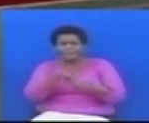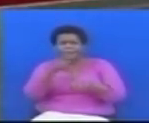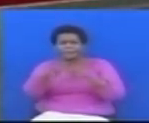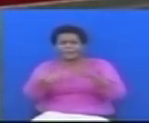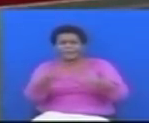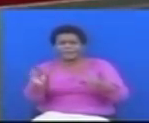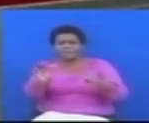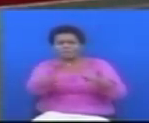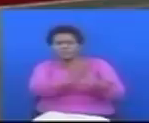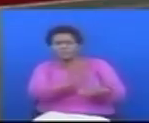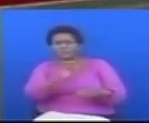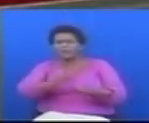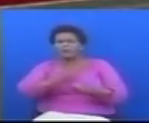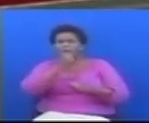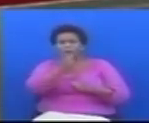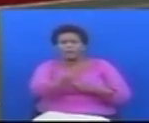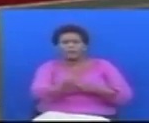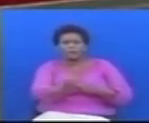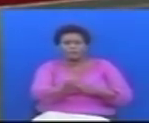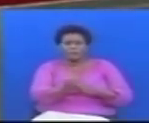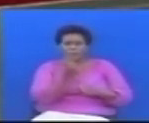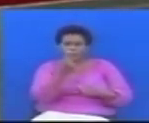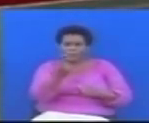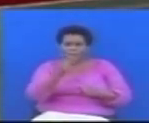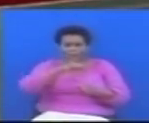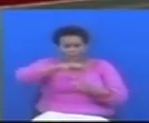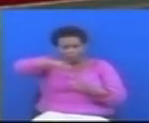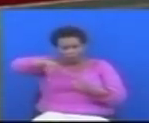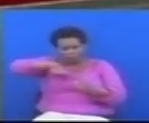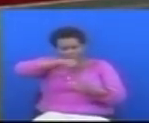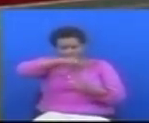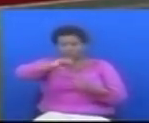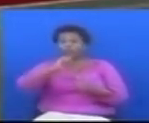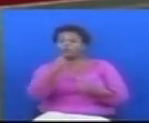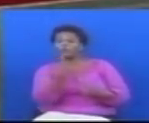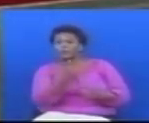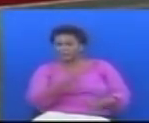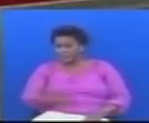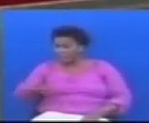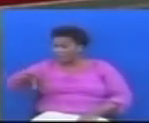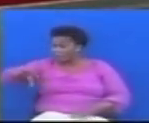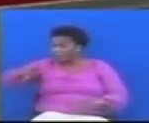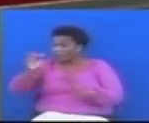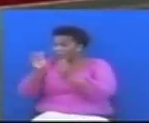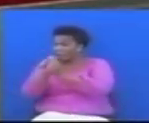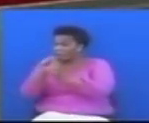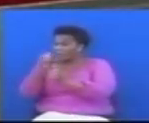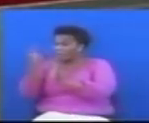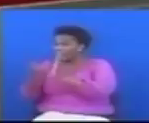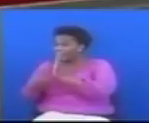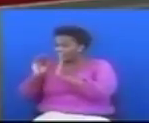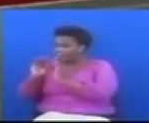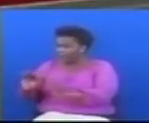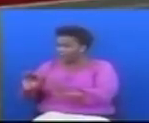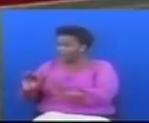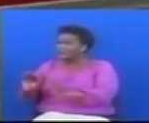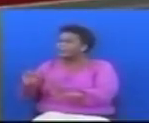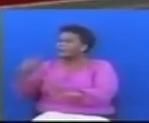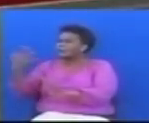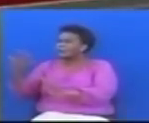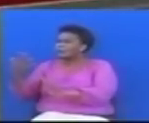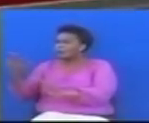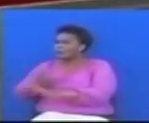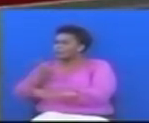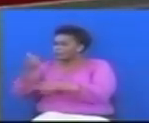pili mzunguko wa kwanza, na mikoa mingine 16 itapatiwa mradi wa ujazilizi awamu ya pili mzunguko wa pili ambao utagharimu